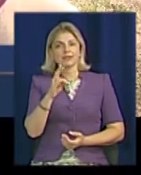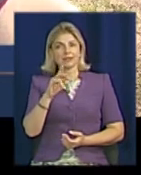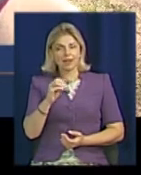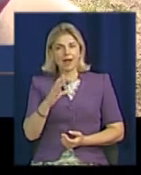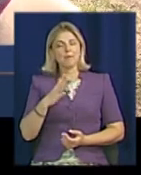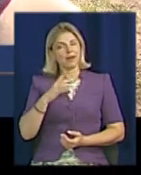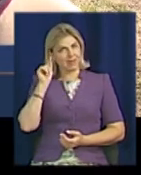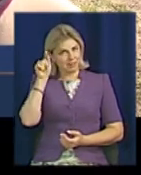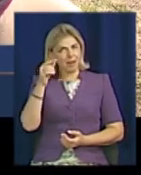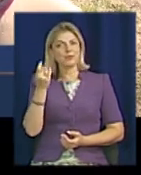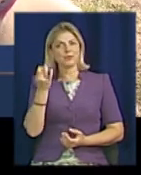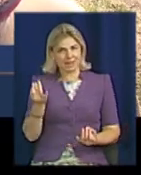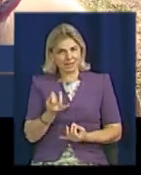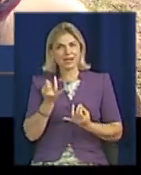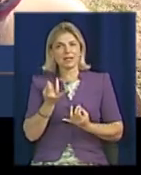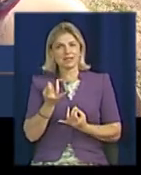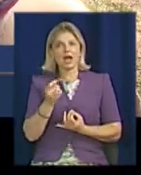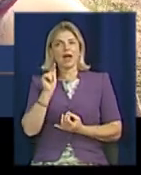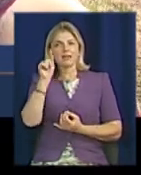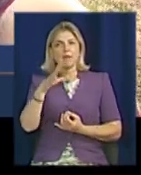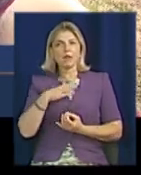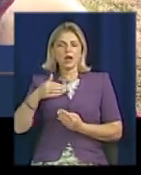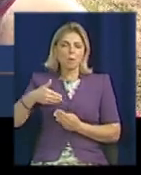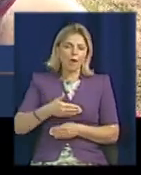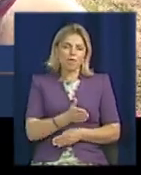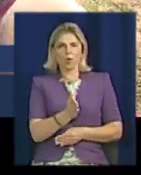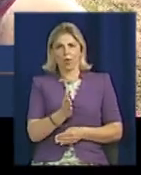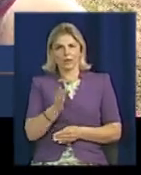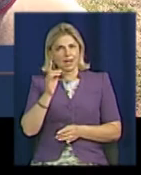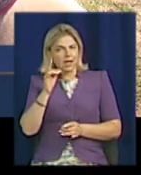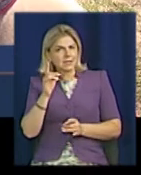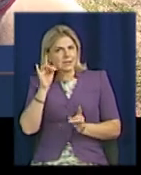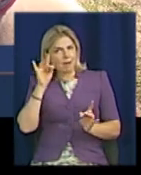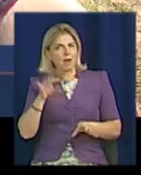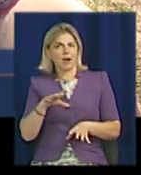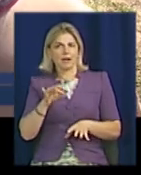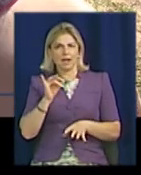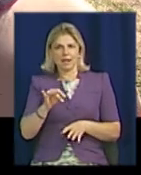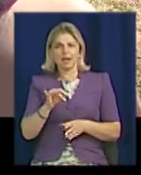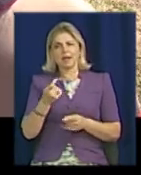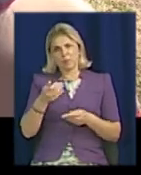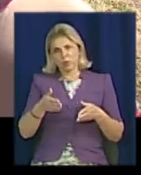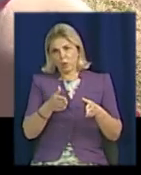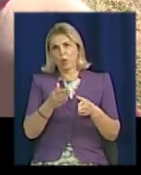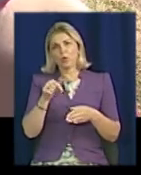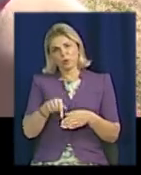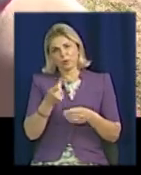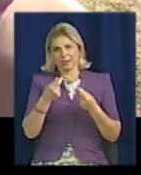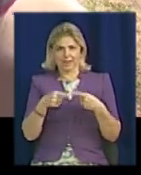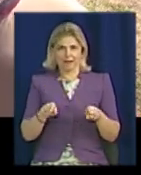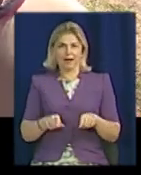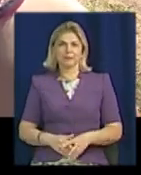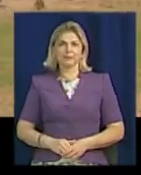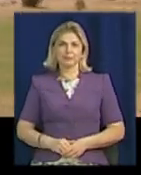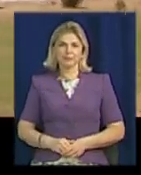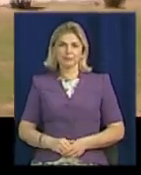Мені здається, в Зайчевському трошки цікавіше. Там повороти більш такі екстремальні, трамплін яскравіше. Тут не так. Здесь не